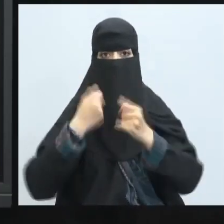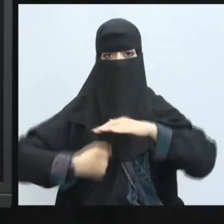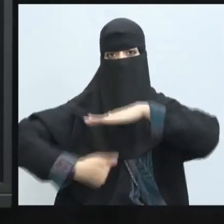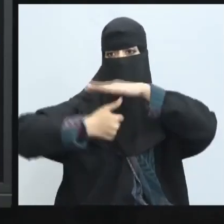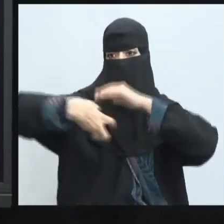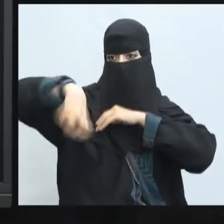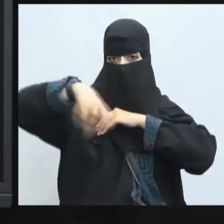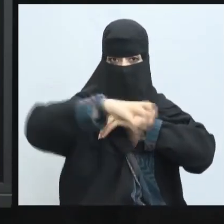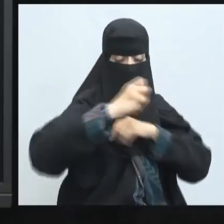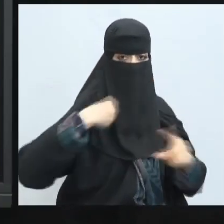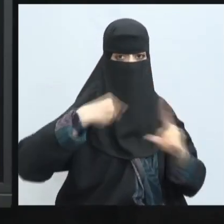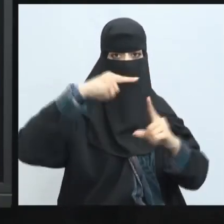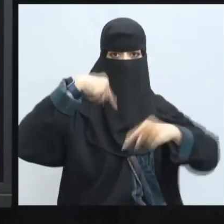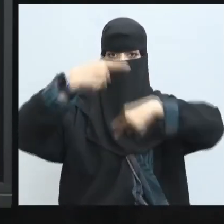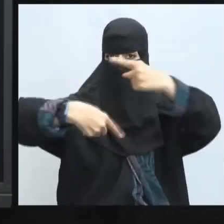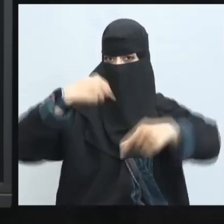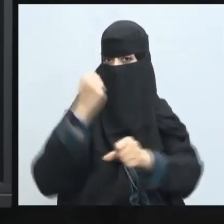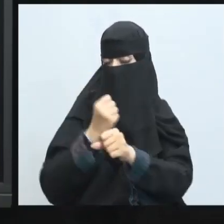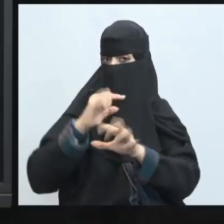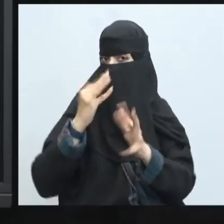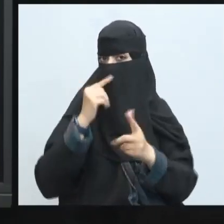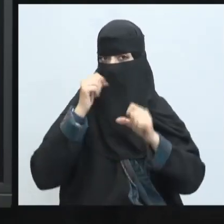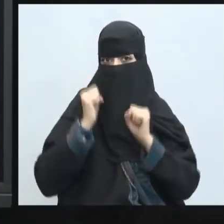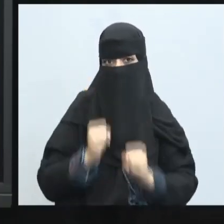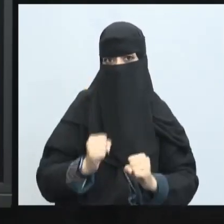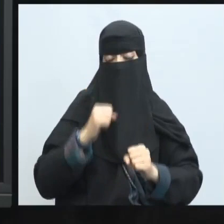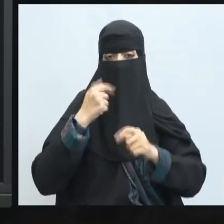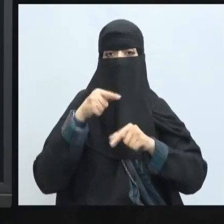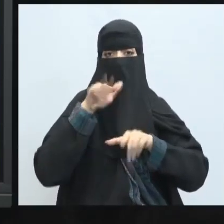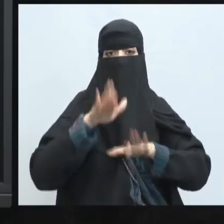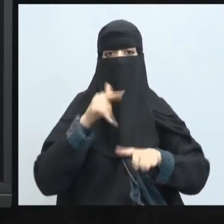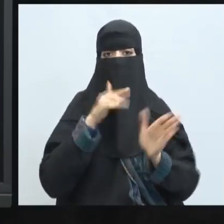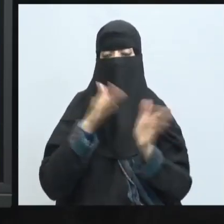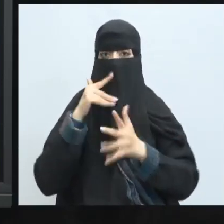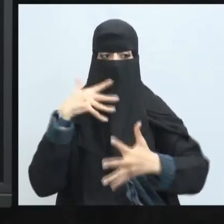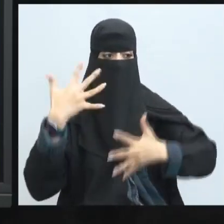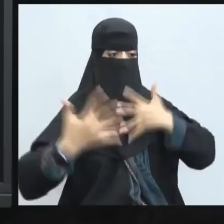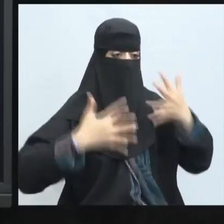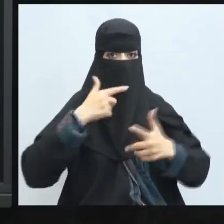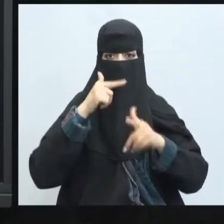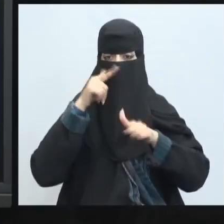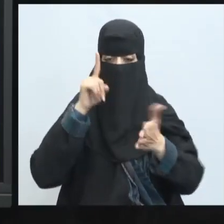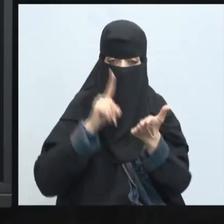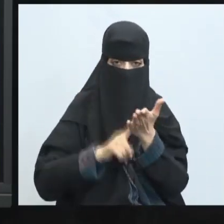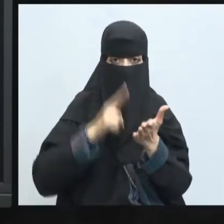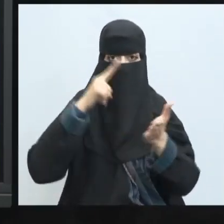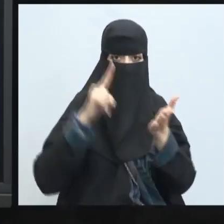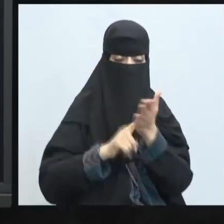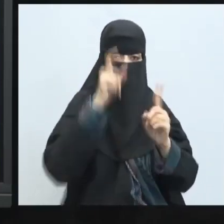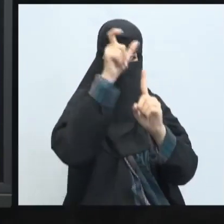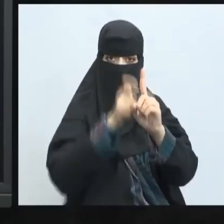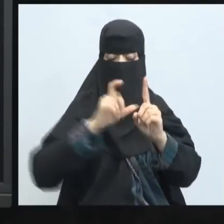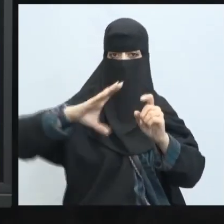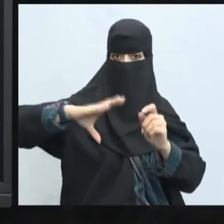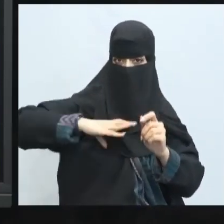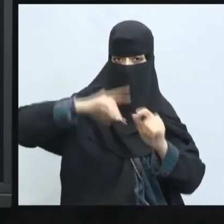الاقسام عن اهداف ومتابعه اداء العمل بالتالي سيتفرغ للاشياء الهامشيه ومن ثم لن نستطيع تحقيق اهداف اذا